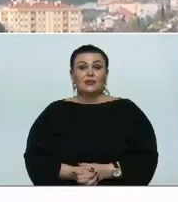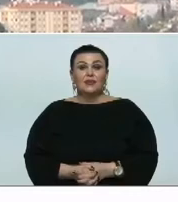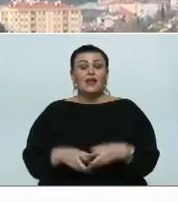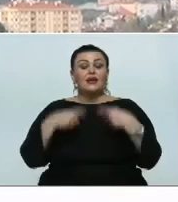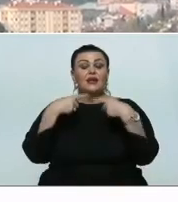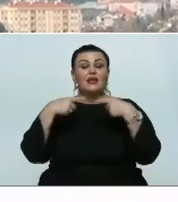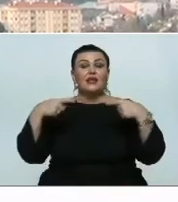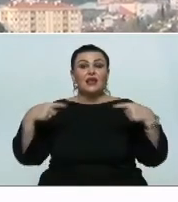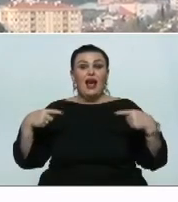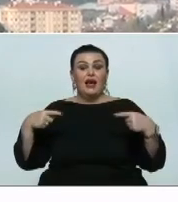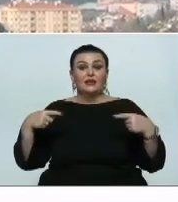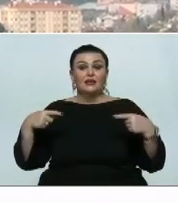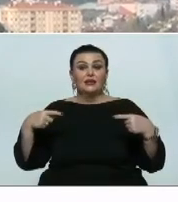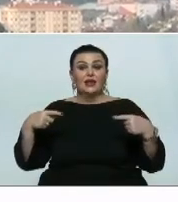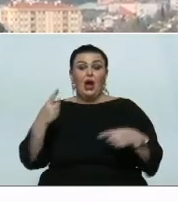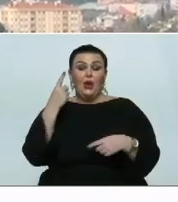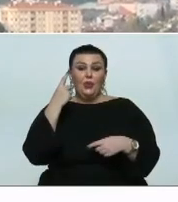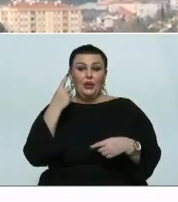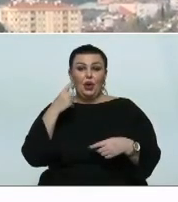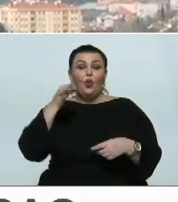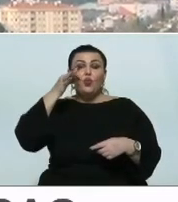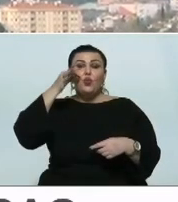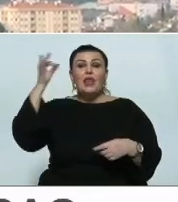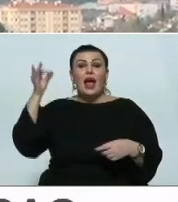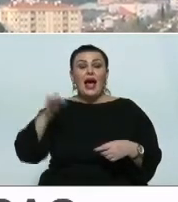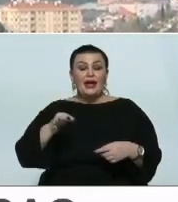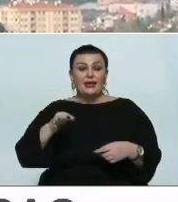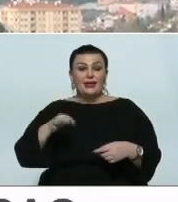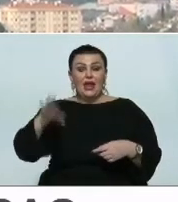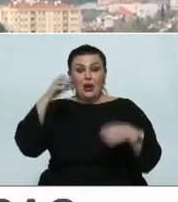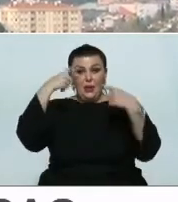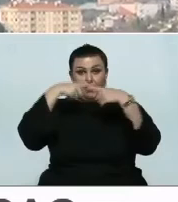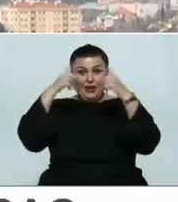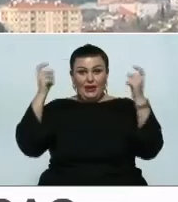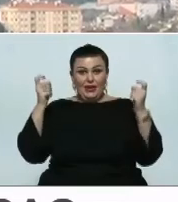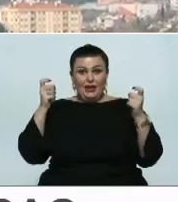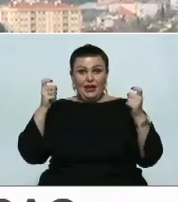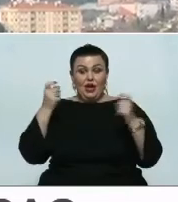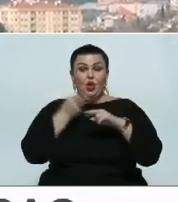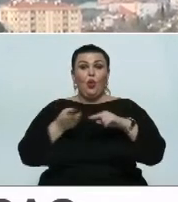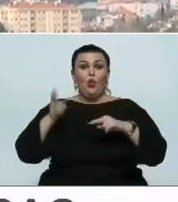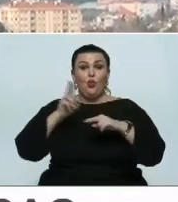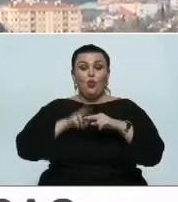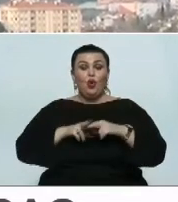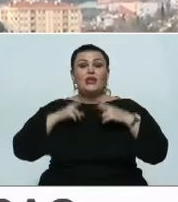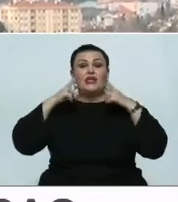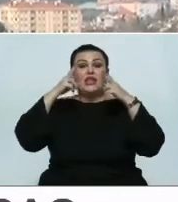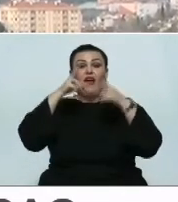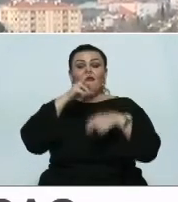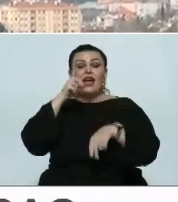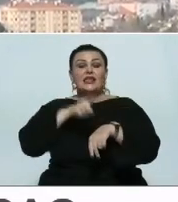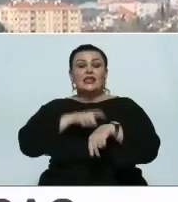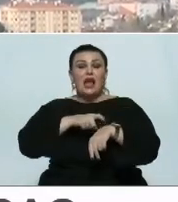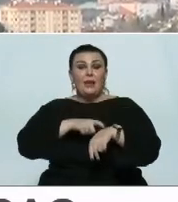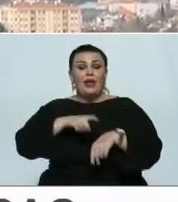Digər bir deməli digər mütəxəssislər isə bildirirlər ki bu səfər zamanı